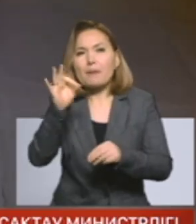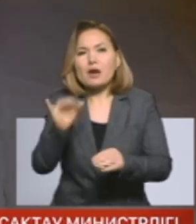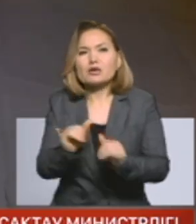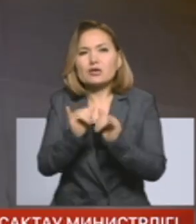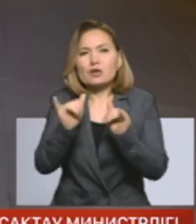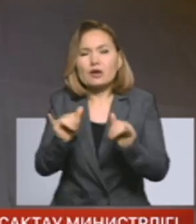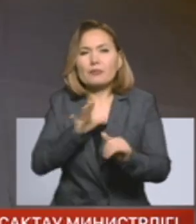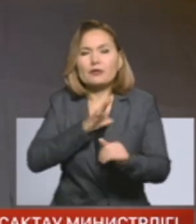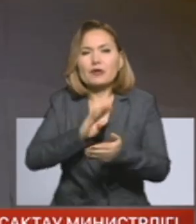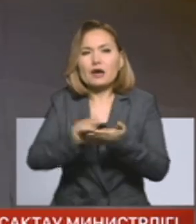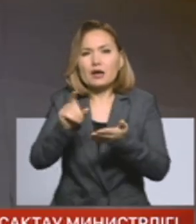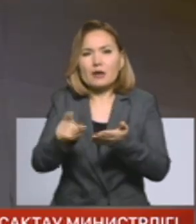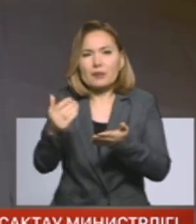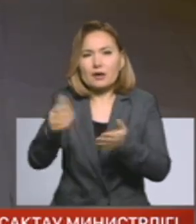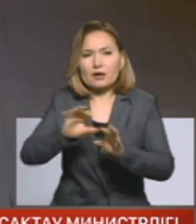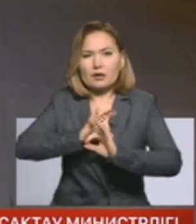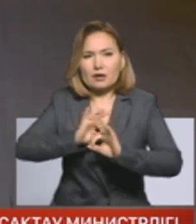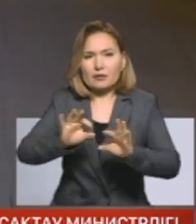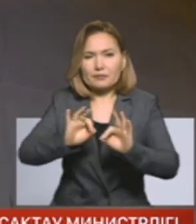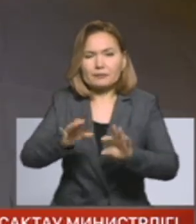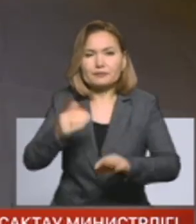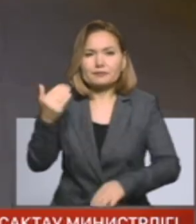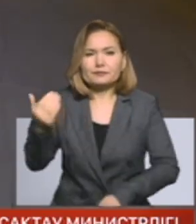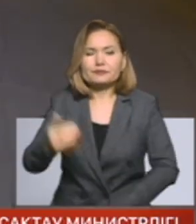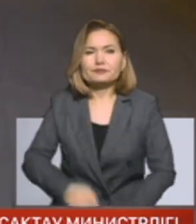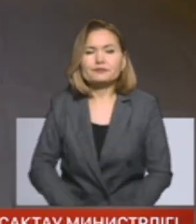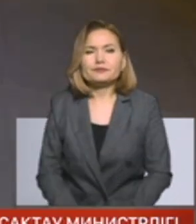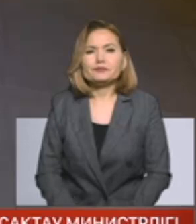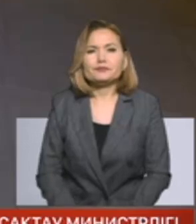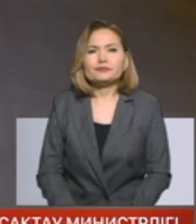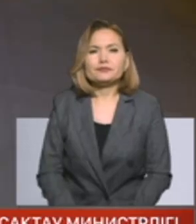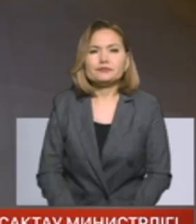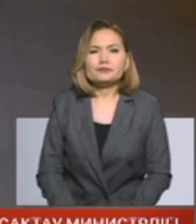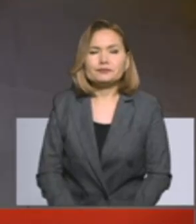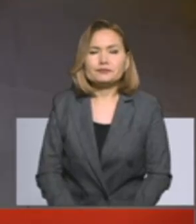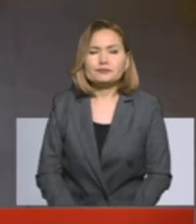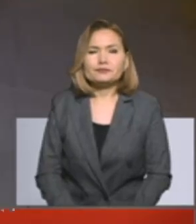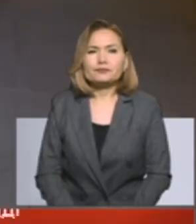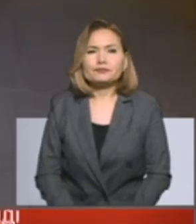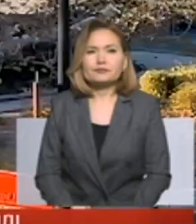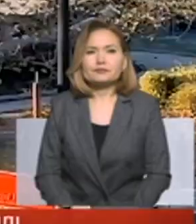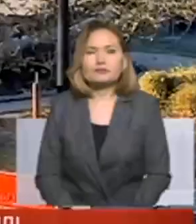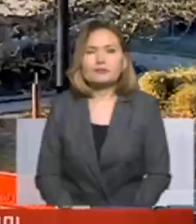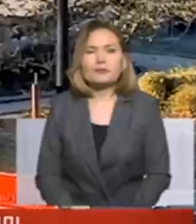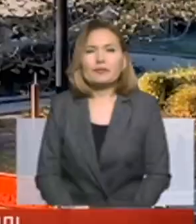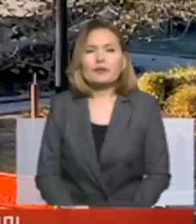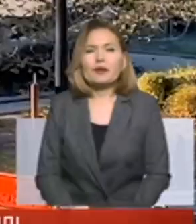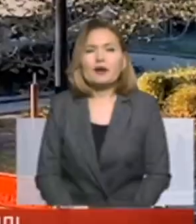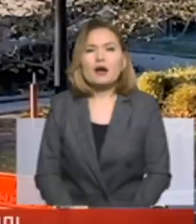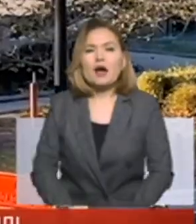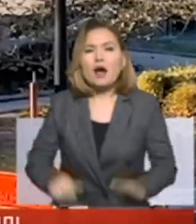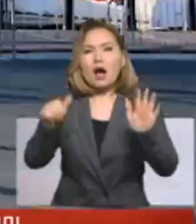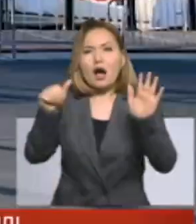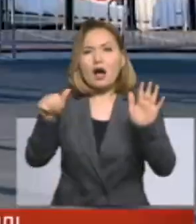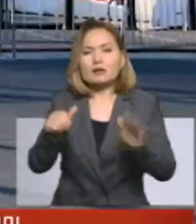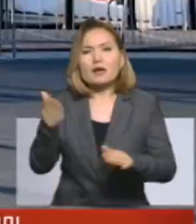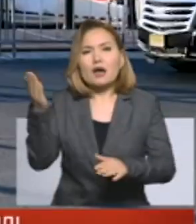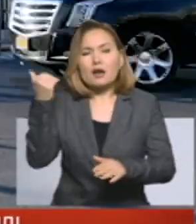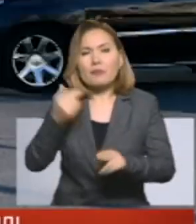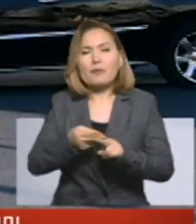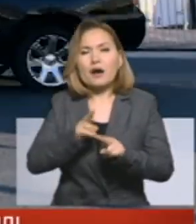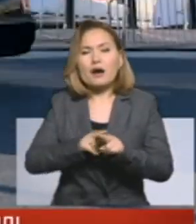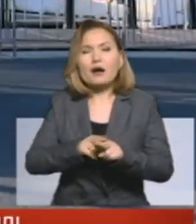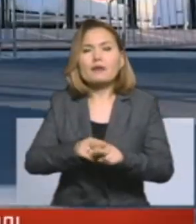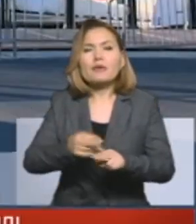ketken. Menşikti dilşimiz Jalgas Sadvegulu sarapşılardın pikirin tıңдап көрді. Жарты жыл бұрын ғана Ақ үй мен Конгресс ел